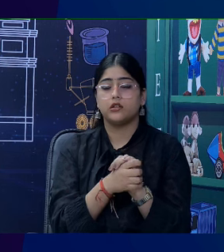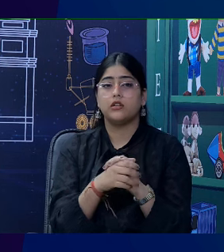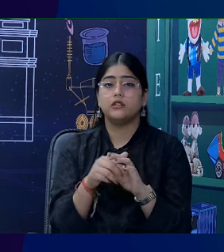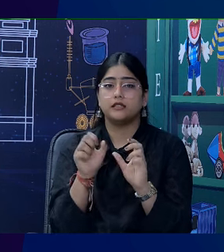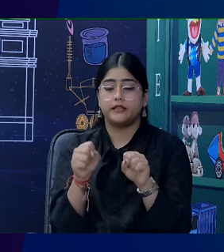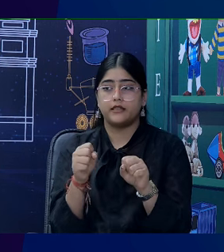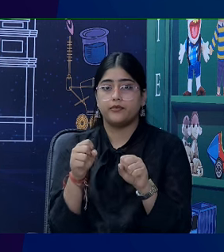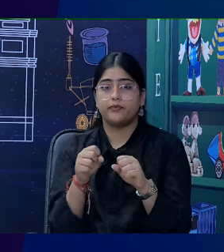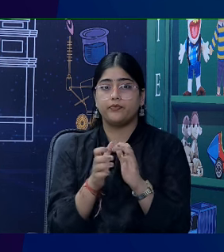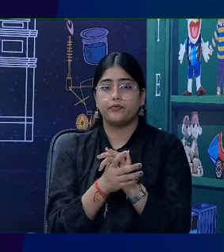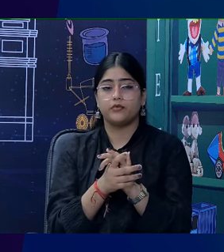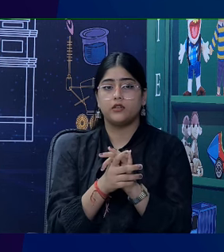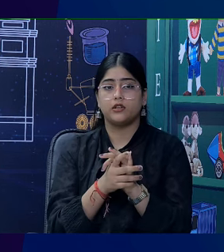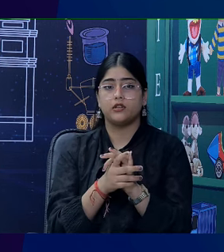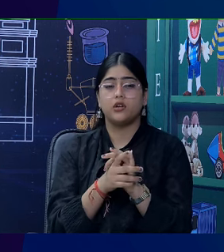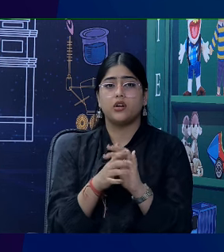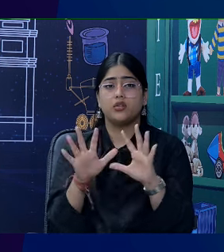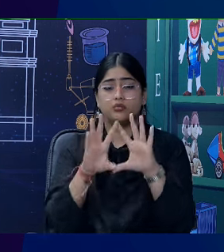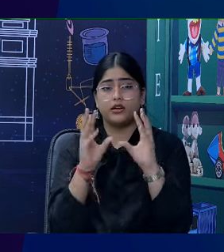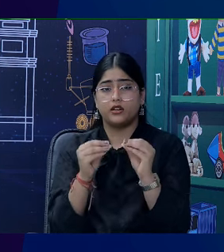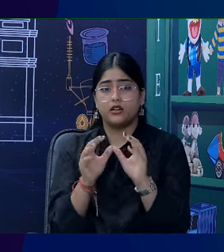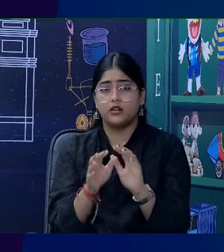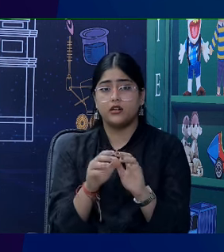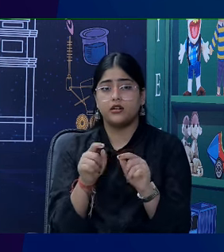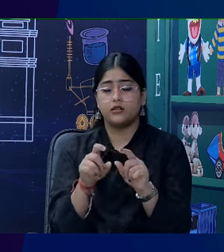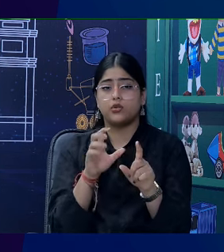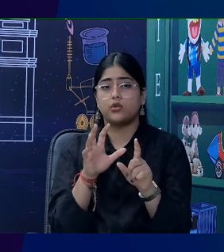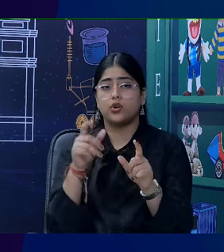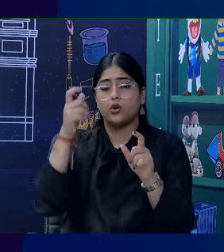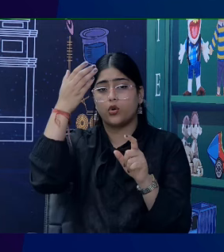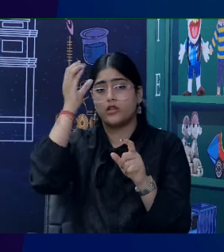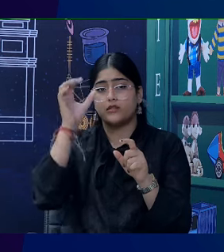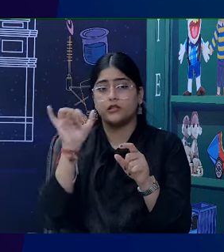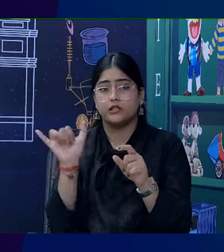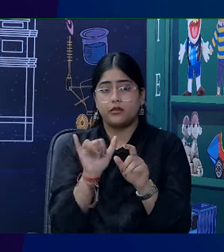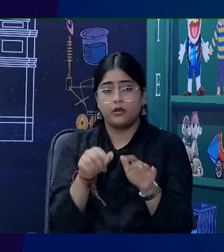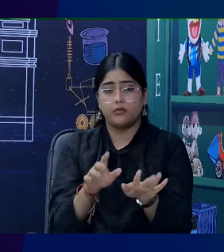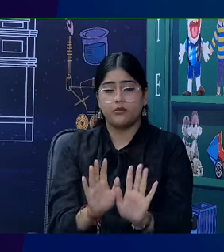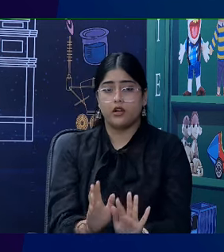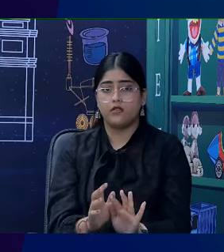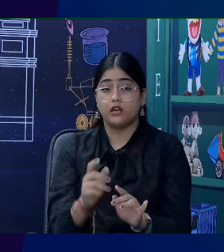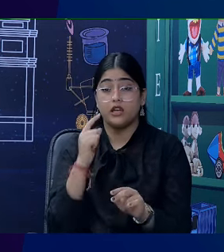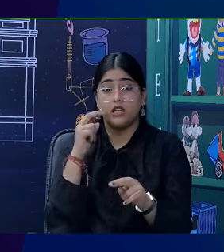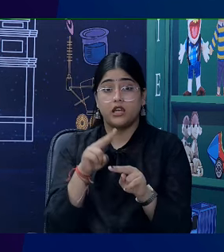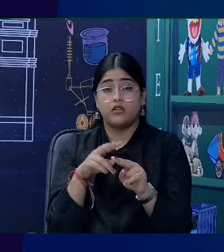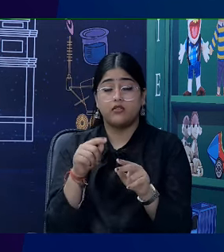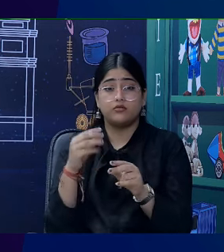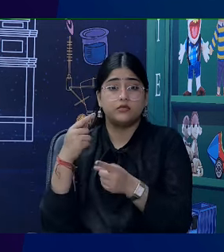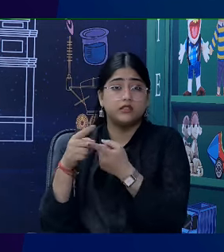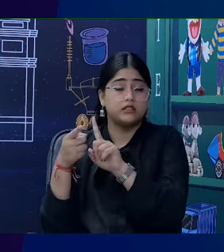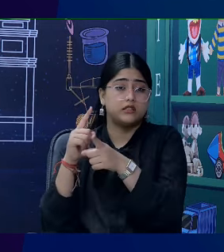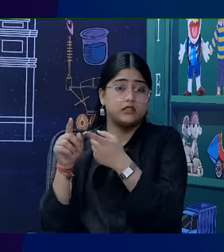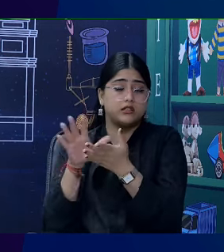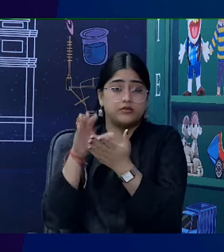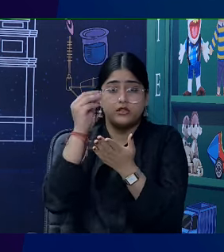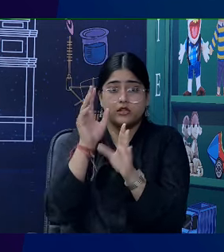तो जितनी प्रासंगिकता उस समय थी इन सभी कांसेप्ट की उतनी ही आज भी है क्योंकि अगर हम इतिहास के बारे में जानते हैं तभी अपने